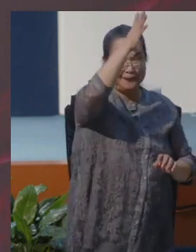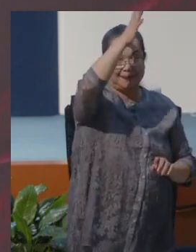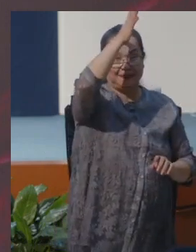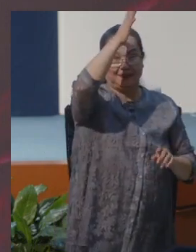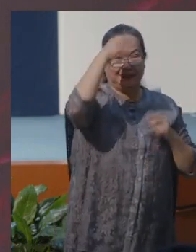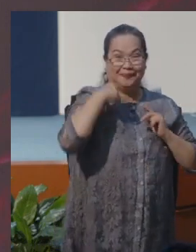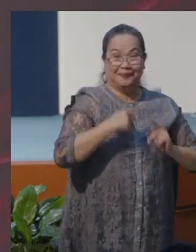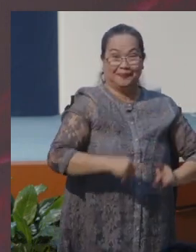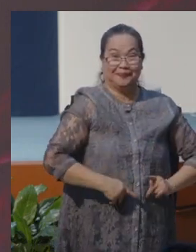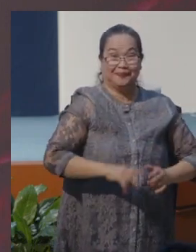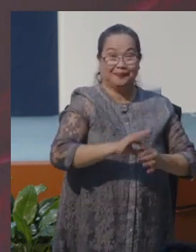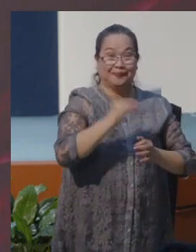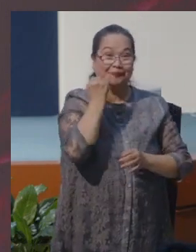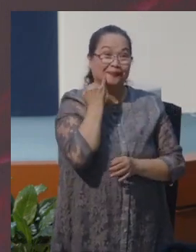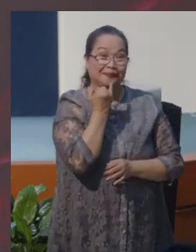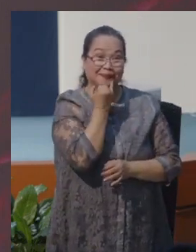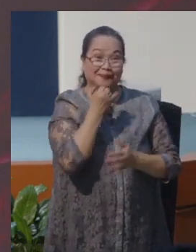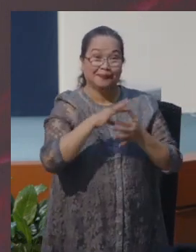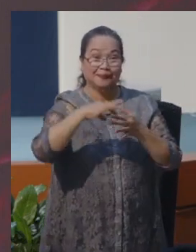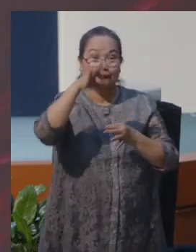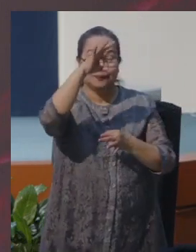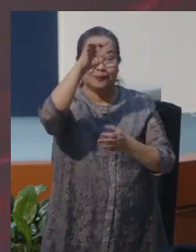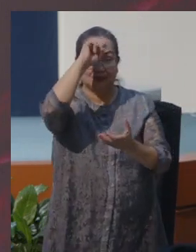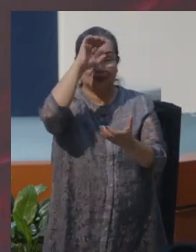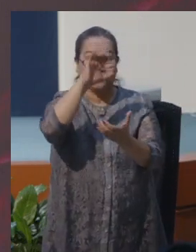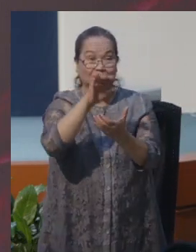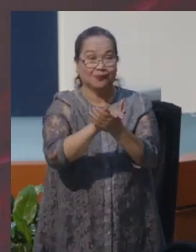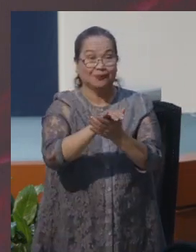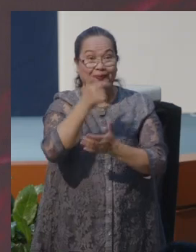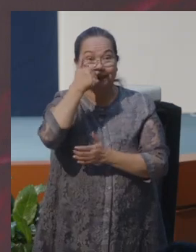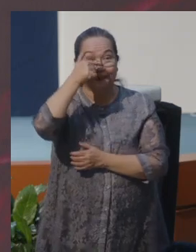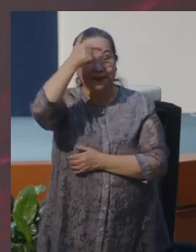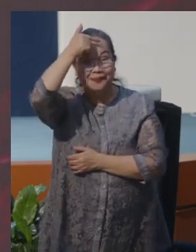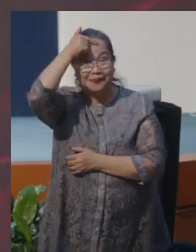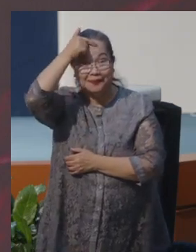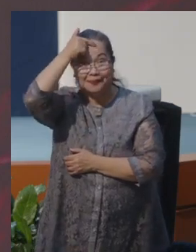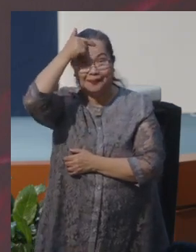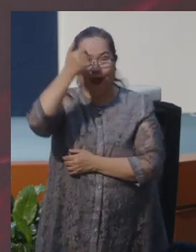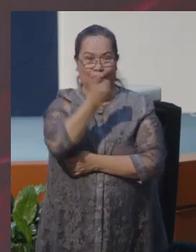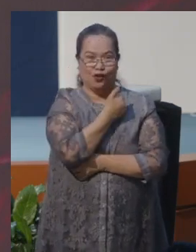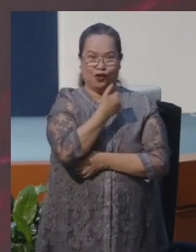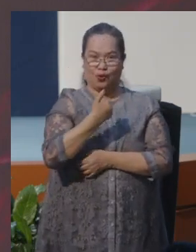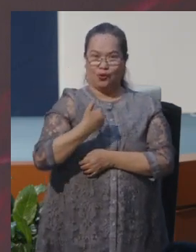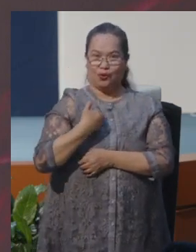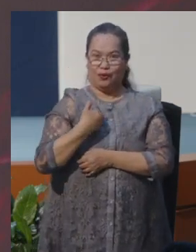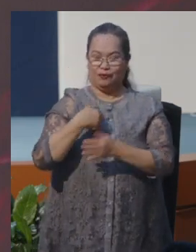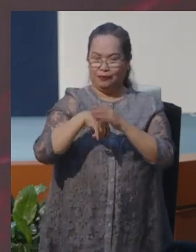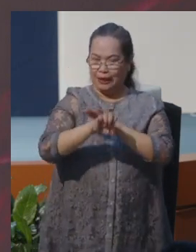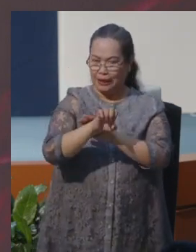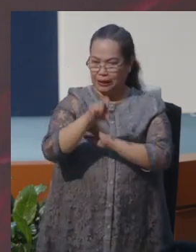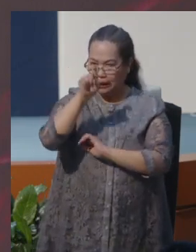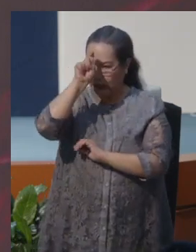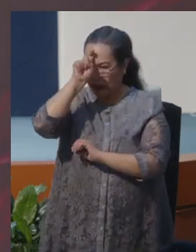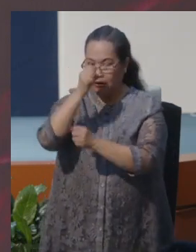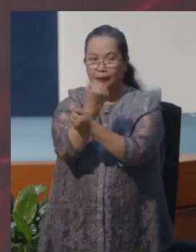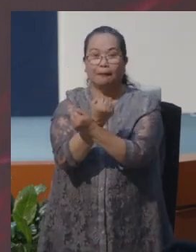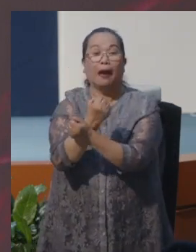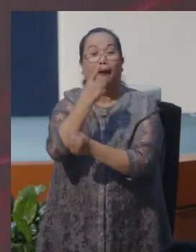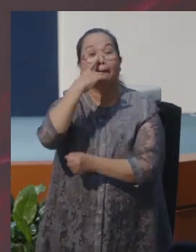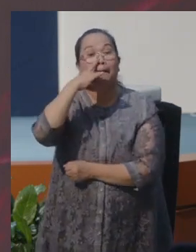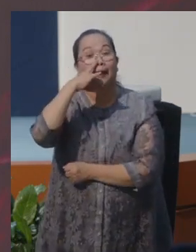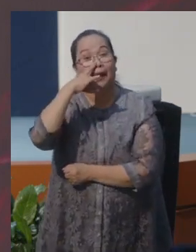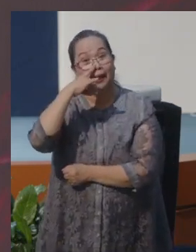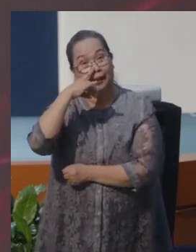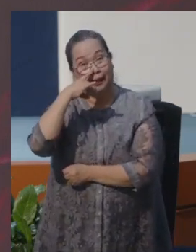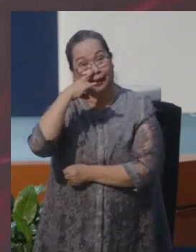of Israel and spiritually of believing Gentiles. Joseph entered Egypt as a slave, rose